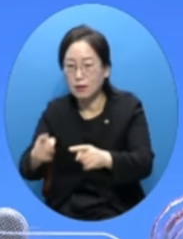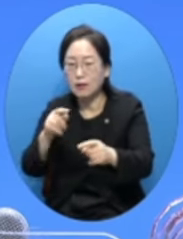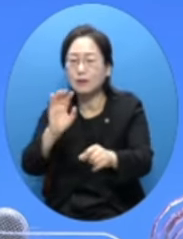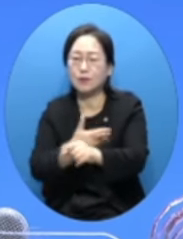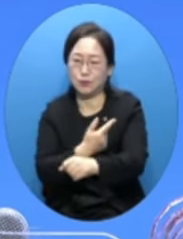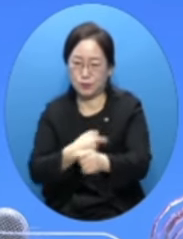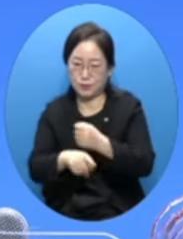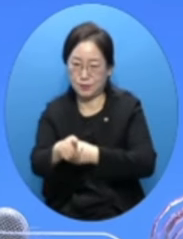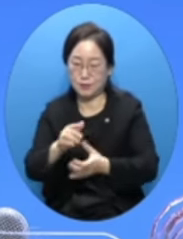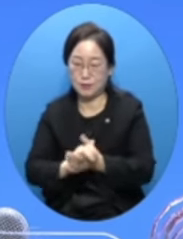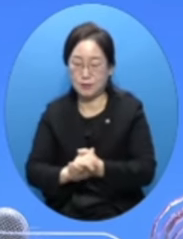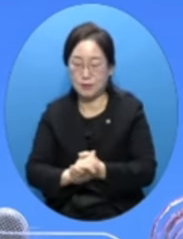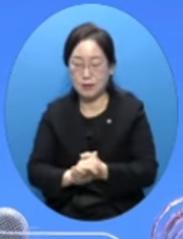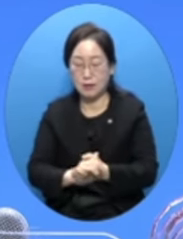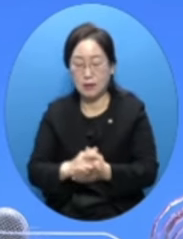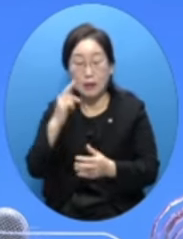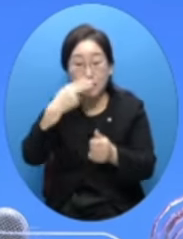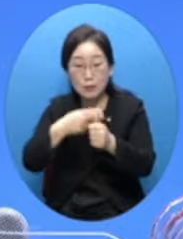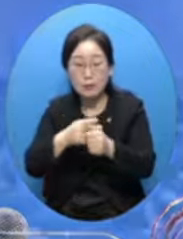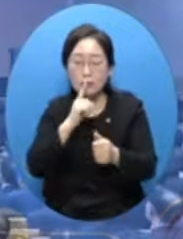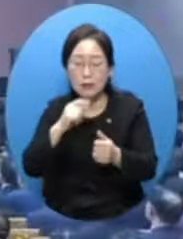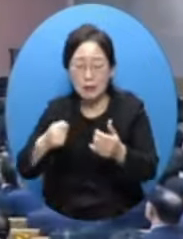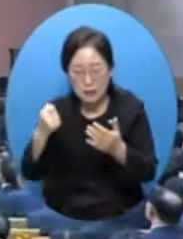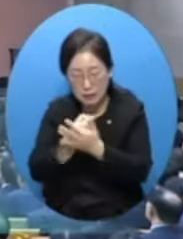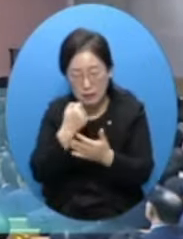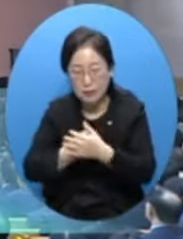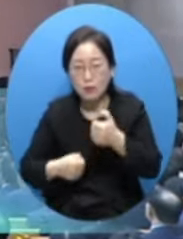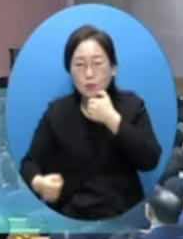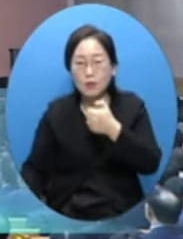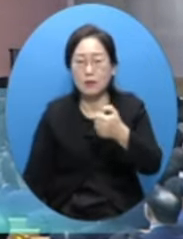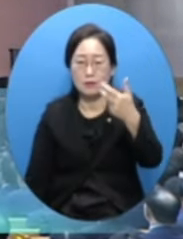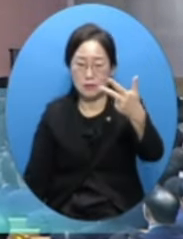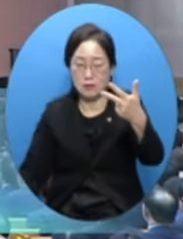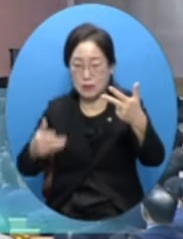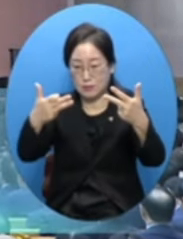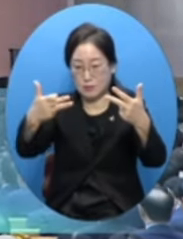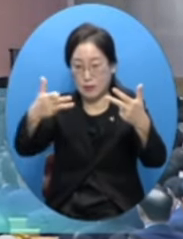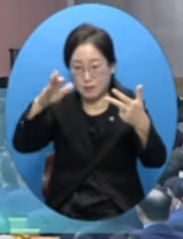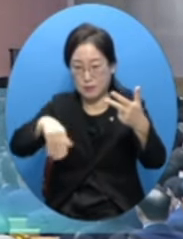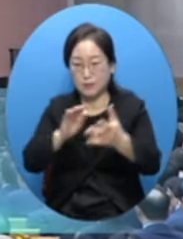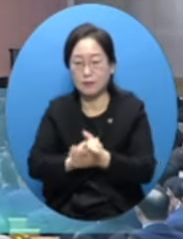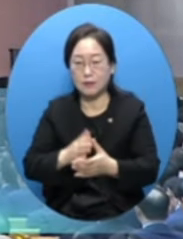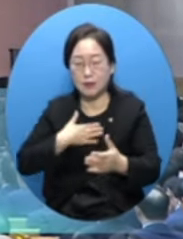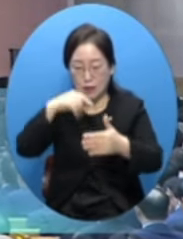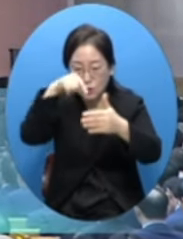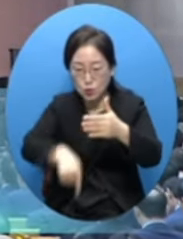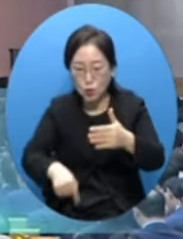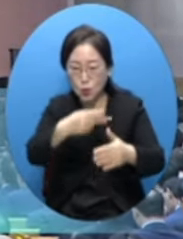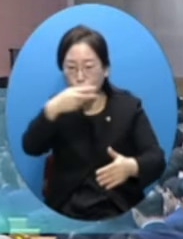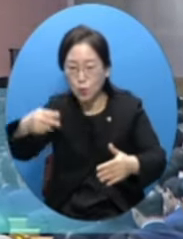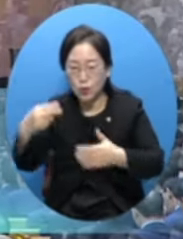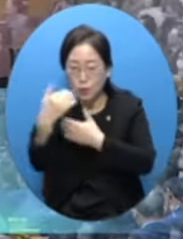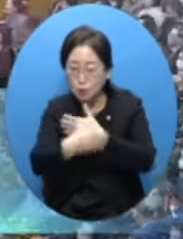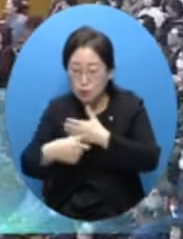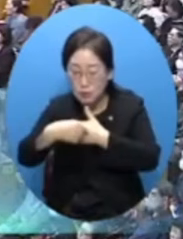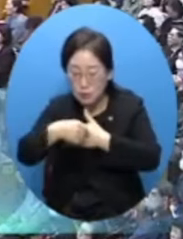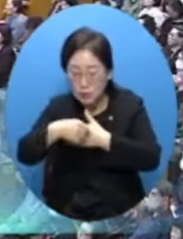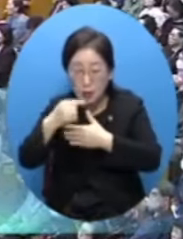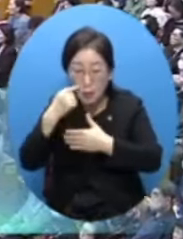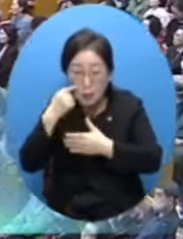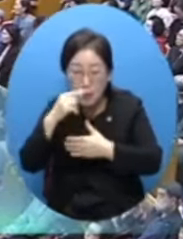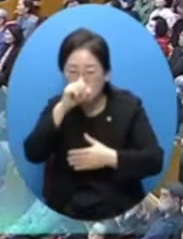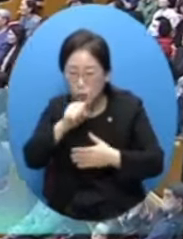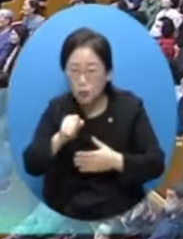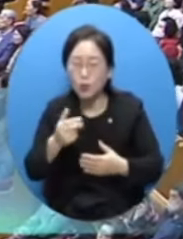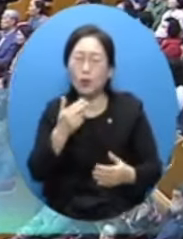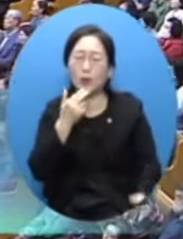자신의 모습을 보면서 탄식했습니다. 로마서 7장 18절 19절입니다. 내 속 곧 내 육신에 선한 것이 거하지